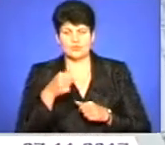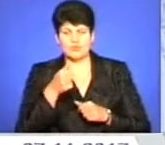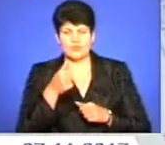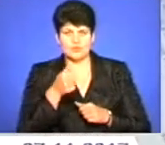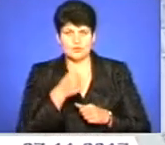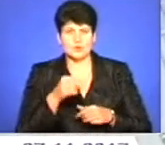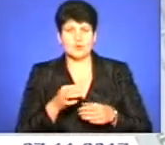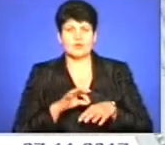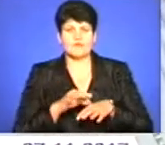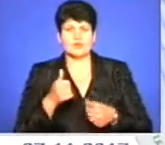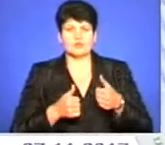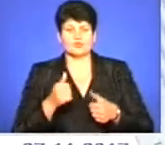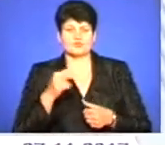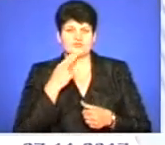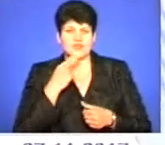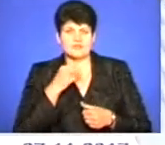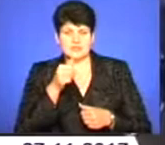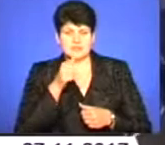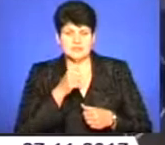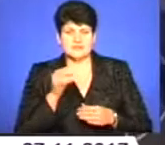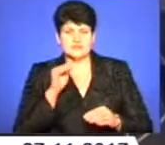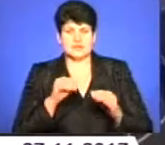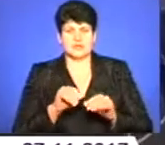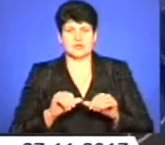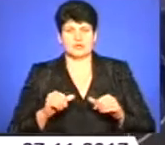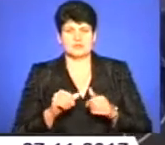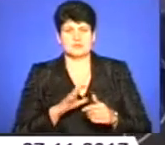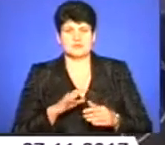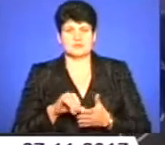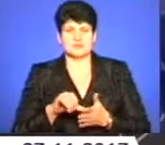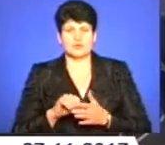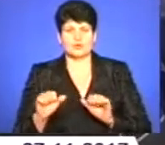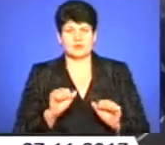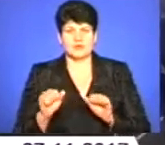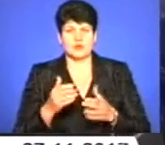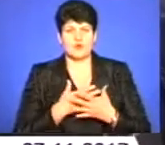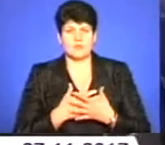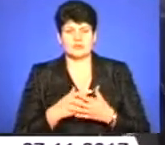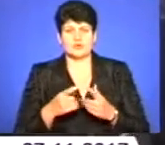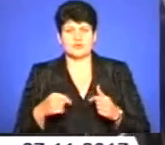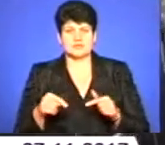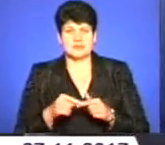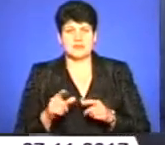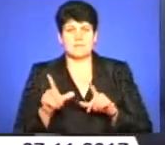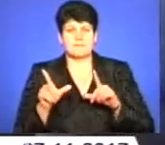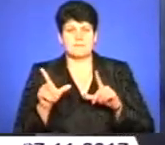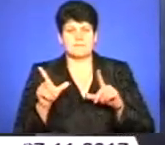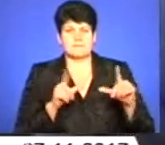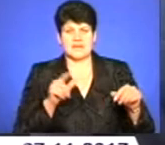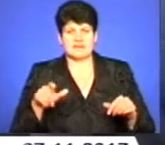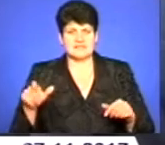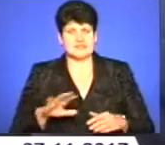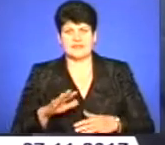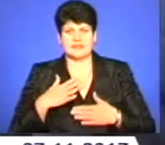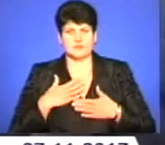червні. У складі комісії були представники управління та громадських організацій. Перевізники Тернопільщини результатами не задоволені. Кажуть,